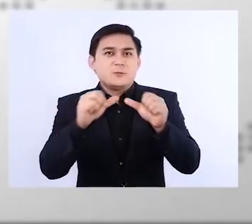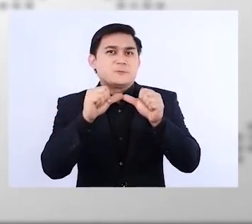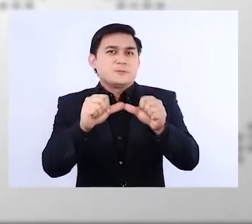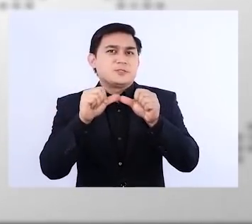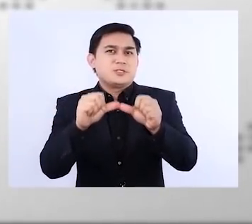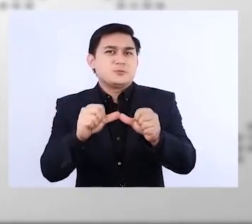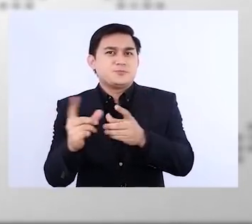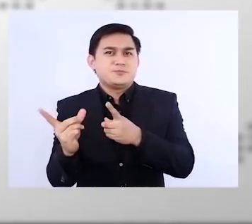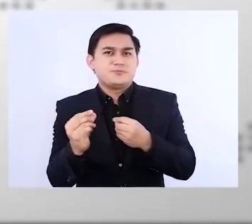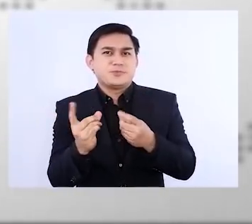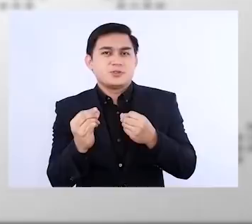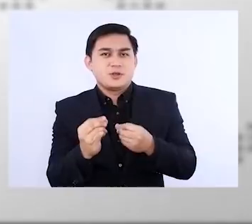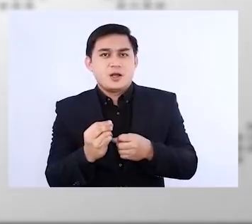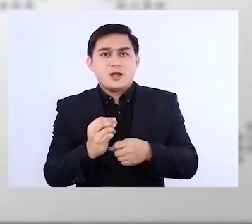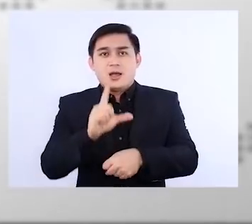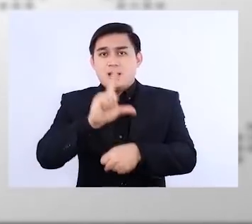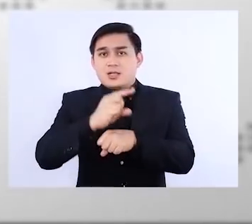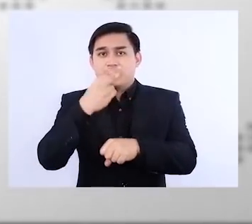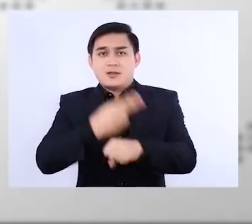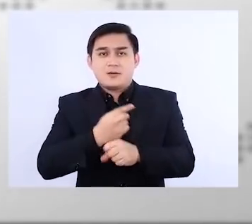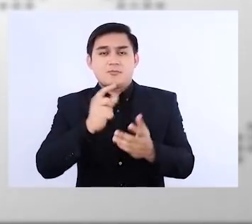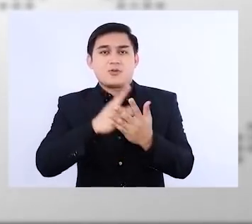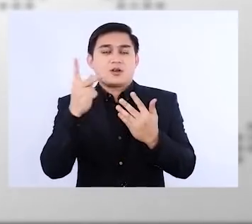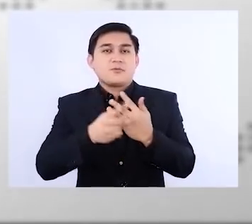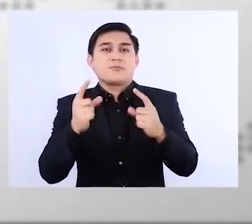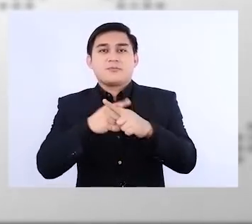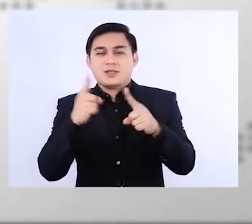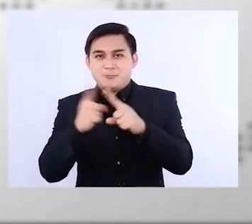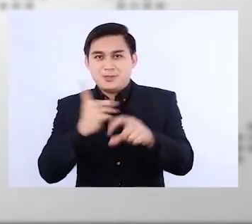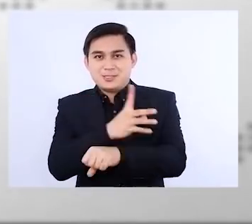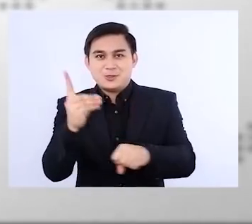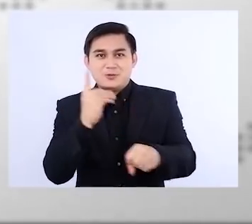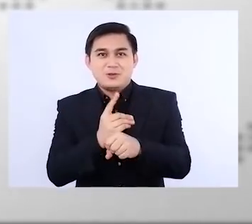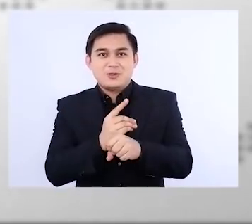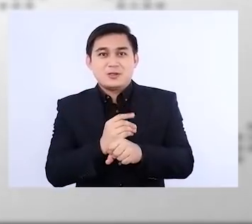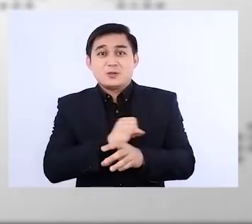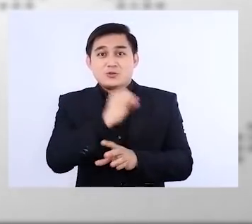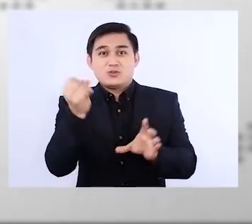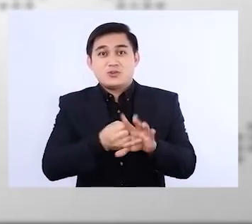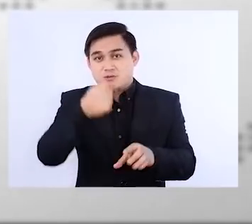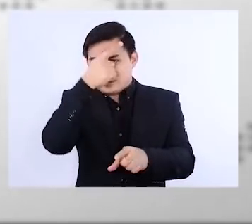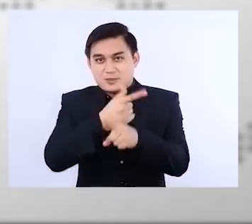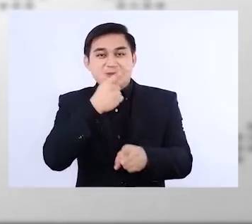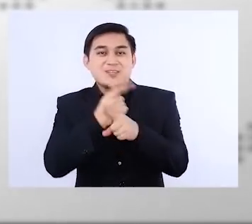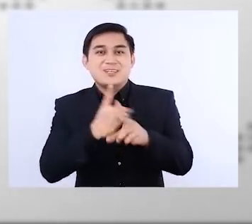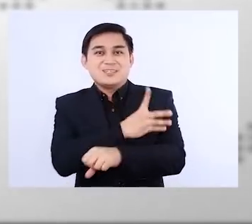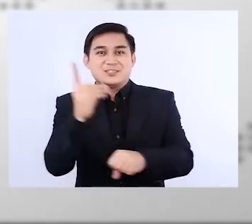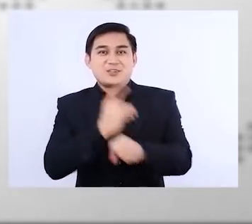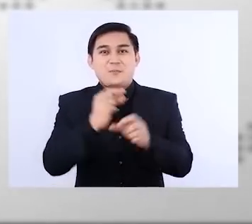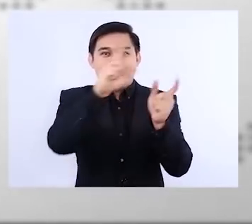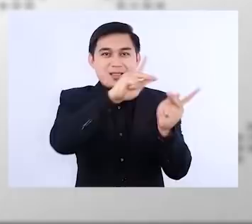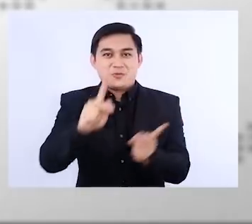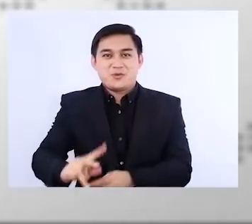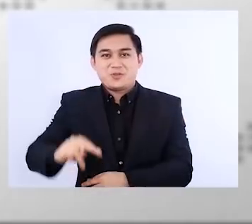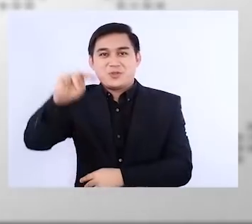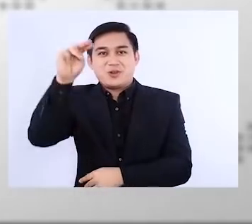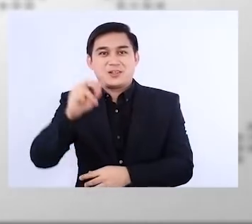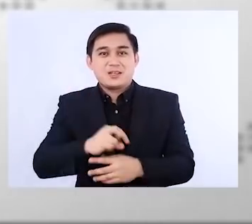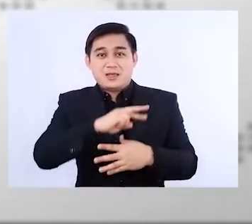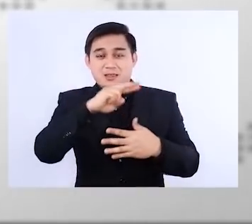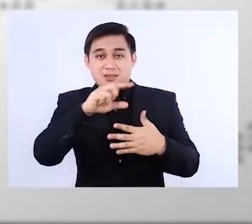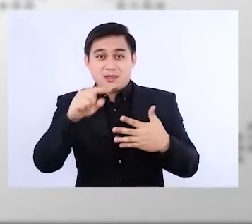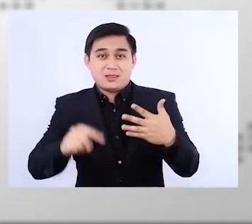na isinasagawa ang mga livelihood program sa iba't ibang distrito. Kabilang na ang mga kapatid sa distrito ng Palawan North. Ang